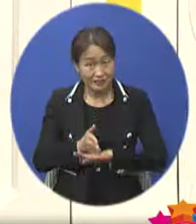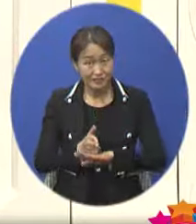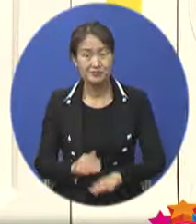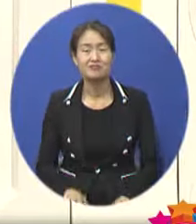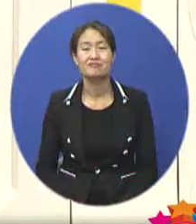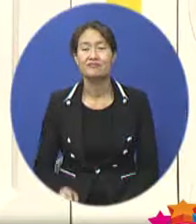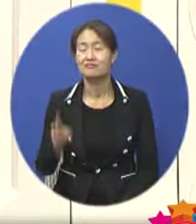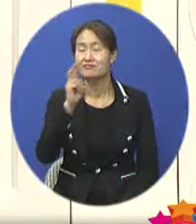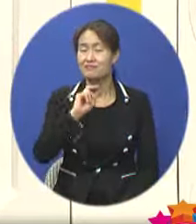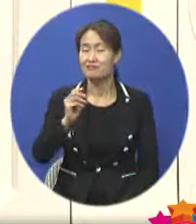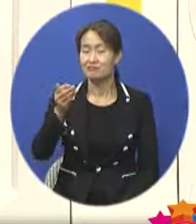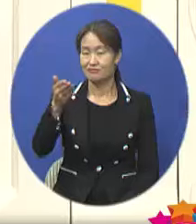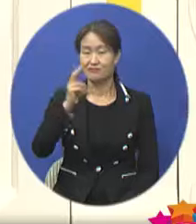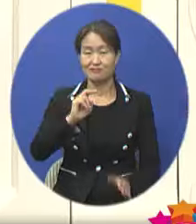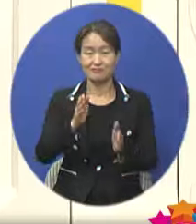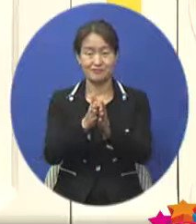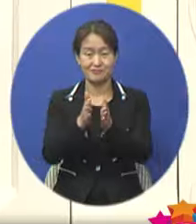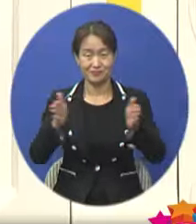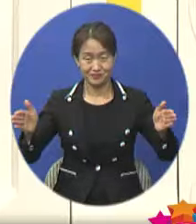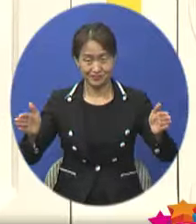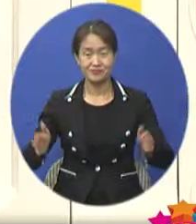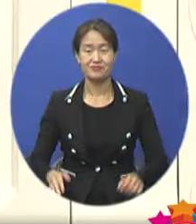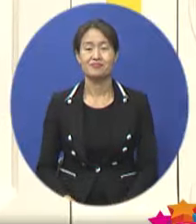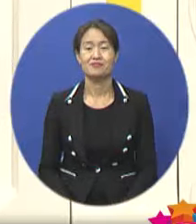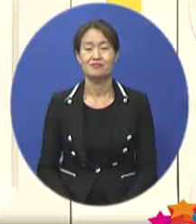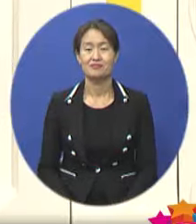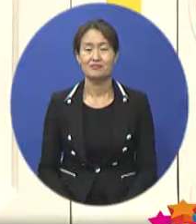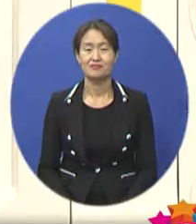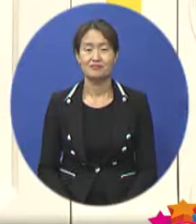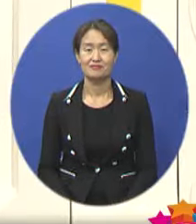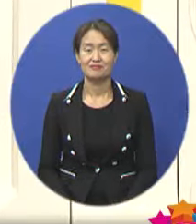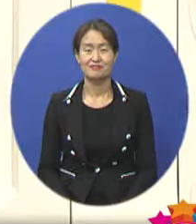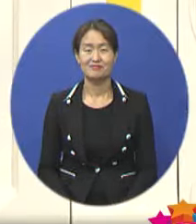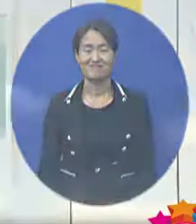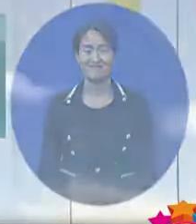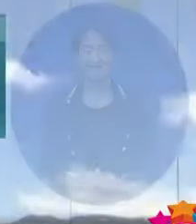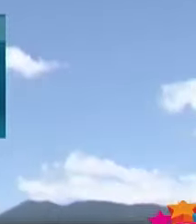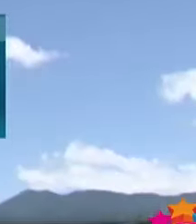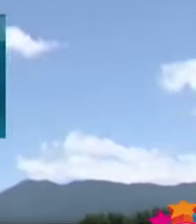예, 네. 음악 드리겠습니다. 음악 갑시다. 갑시다.